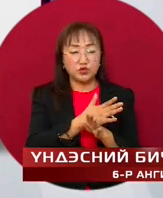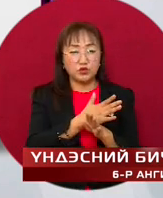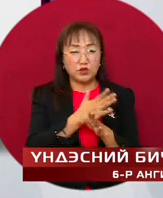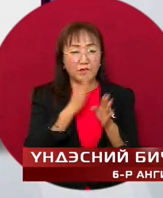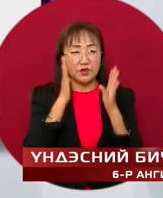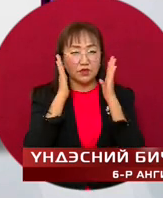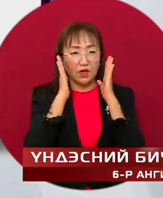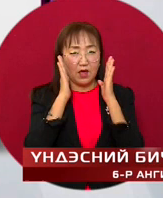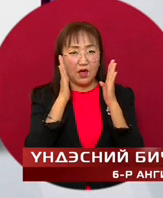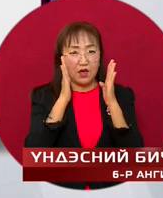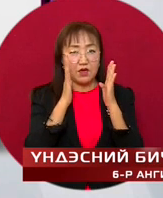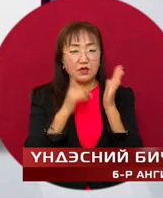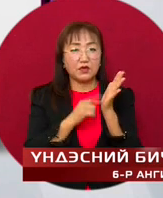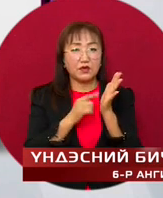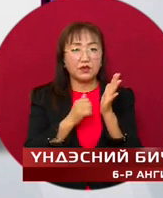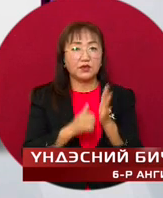шаардлагатай.